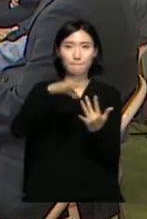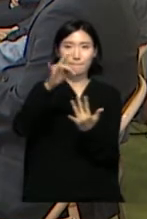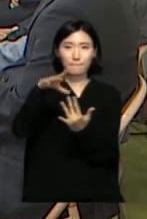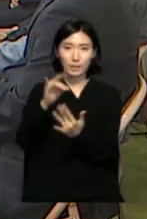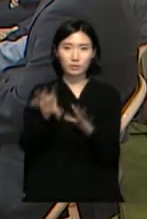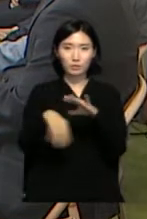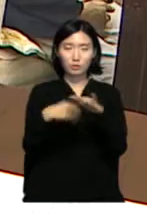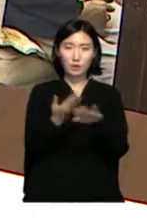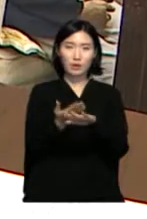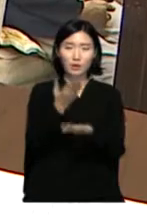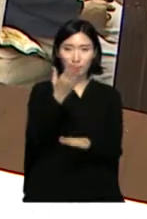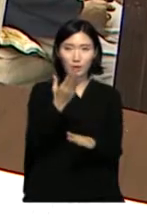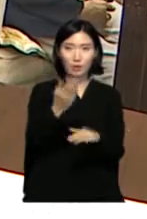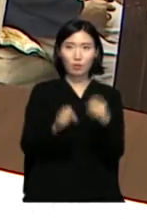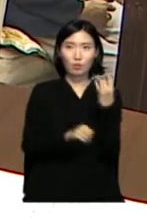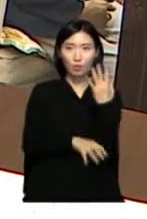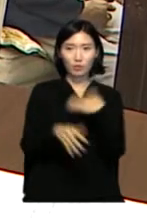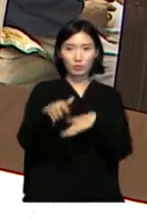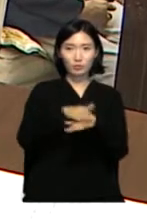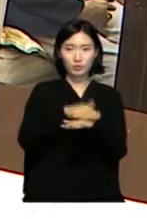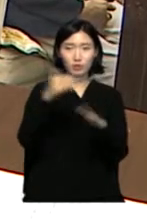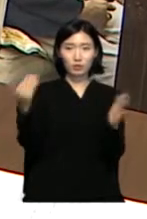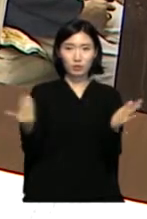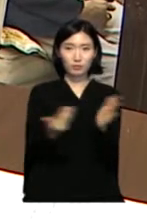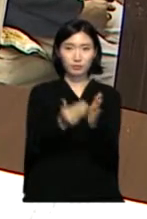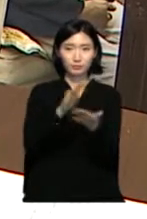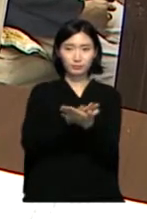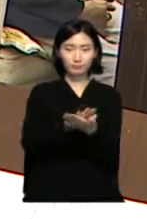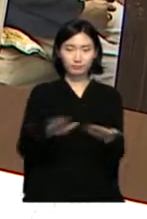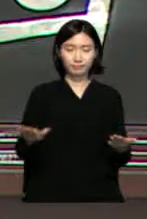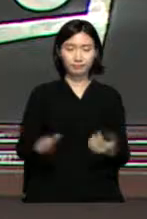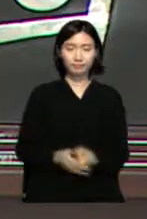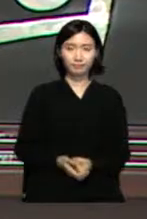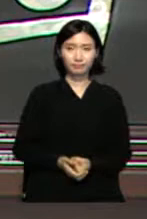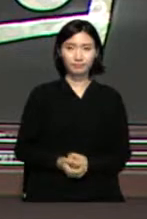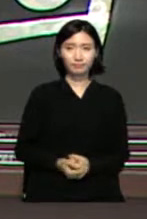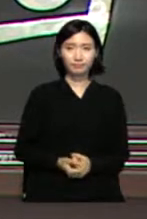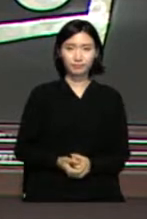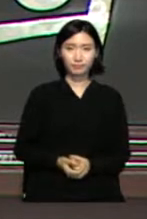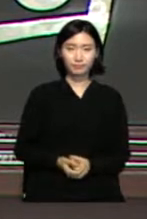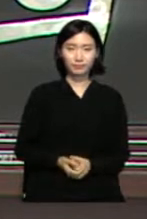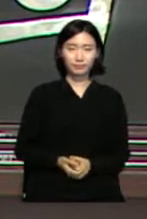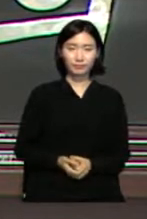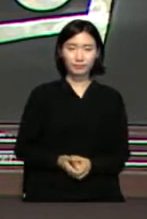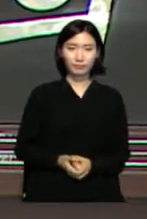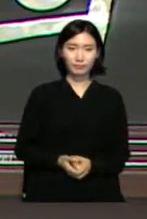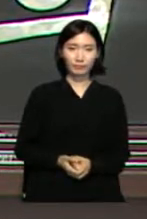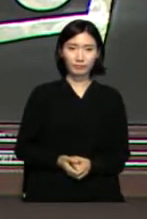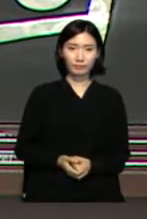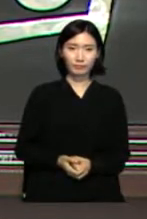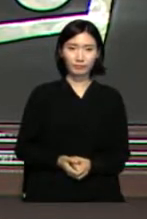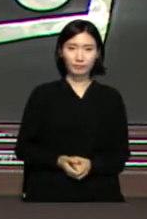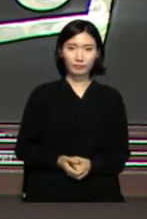종로구의 하반기 원구성이 마무리됐습니다. 서울경기 케이블TV 송지연입니다.